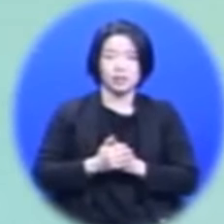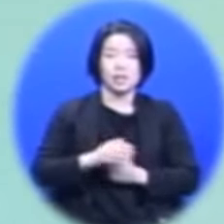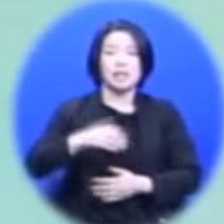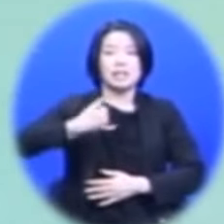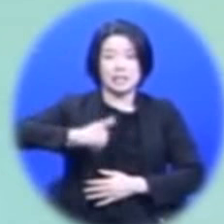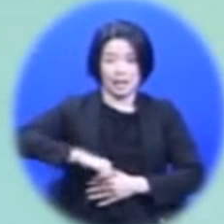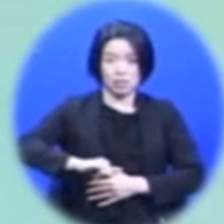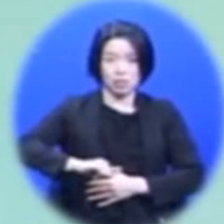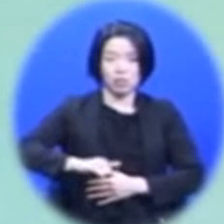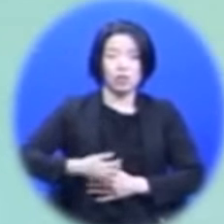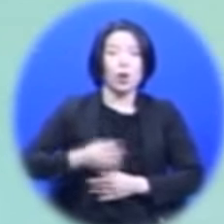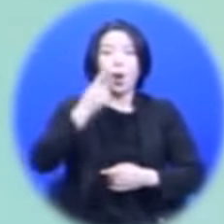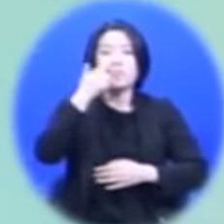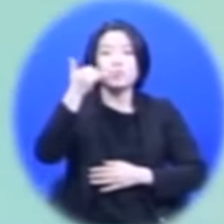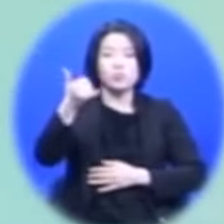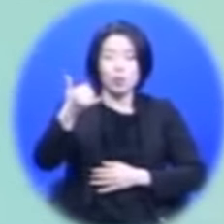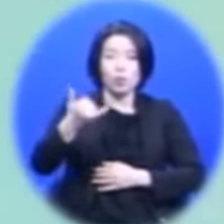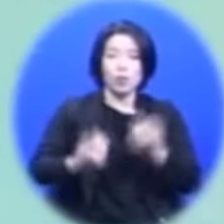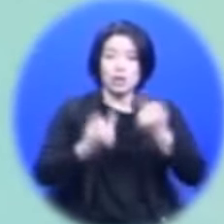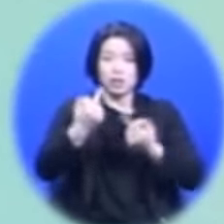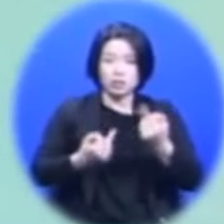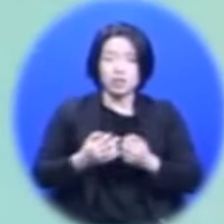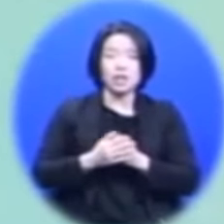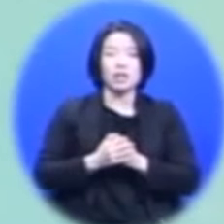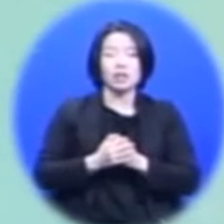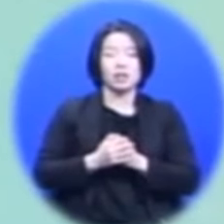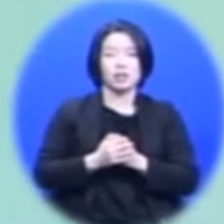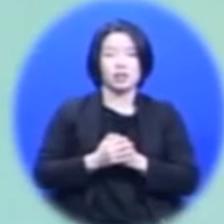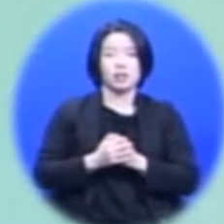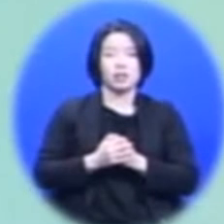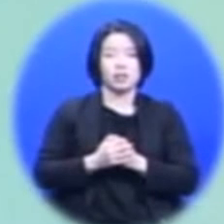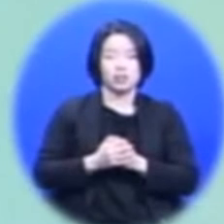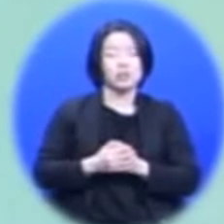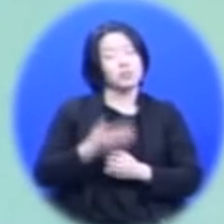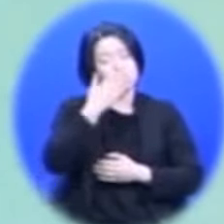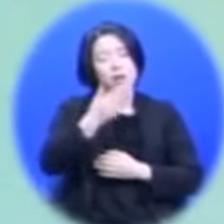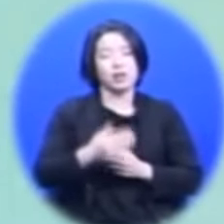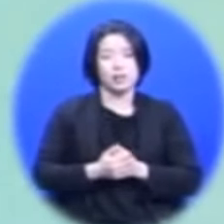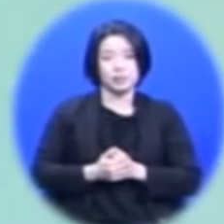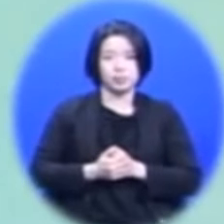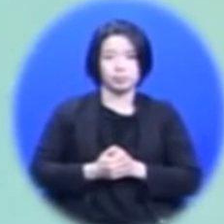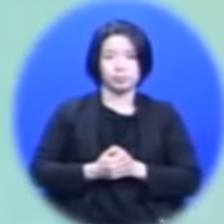자녀, 부모, 형제, 그럴 수 있습니다.